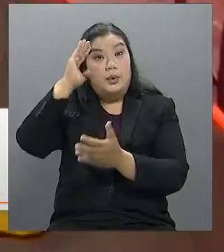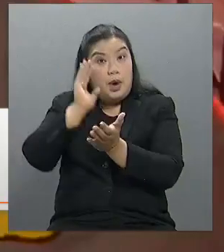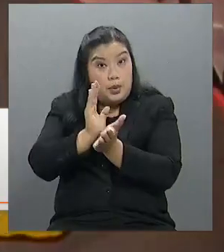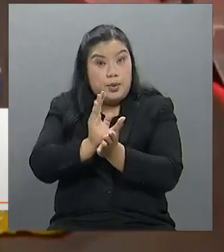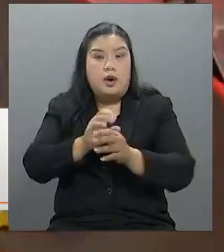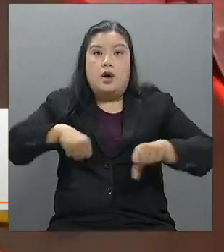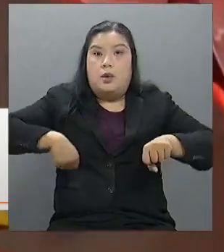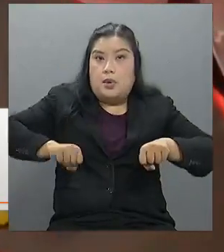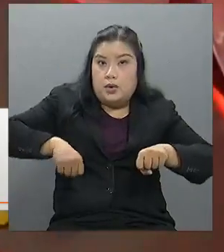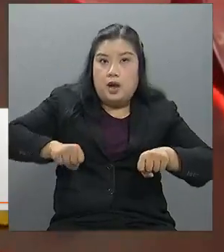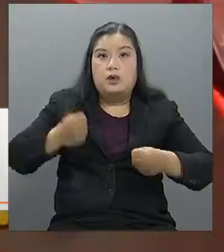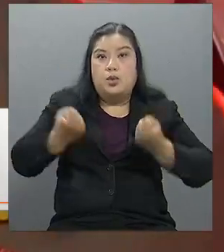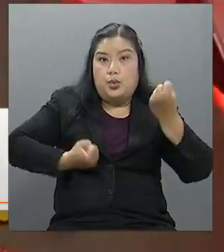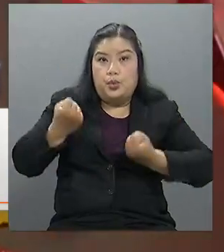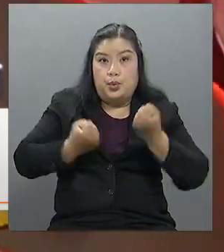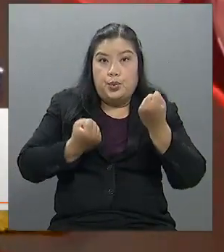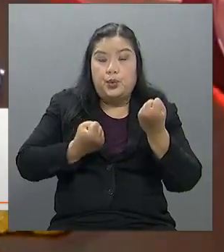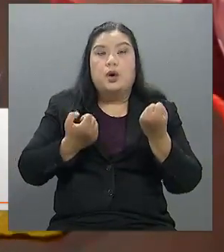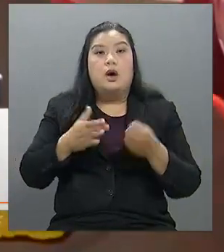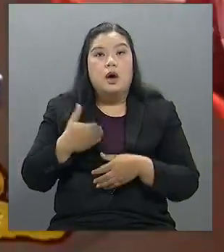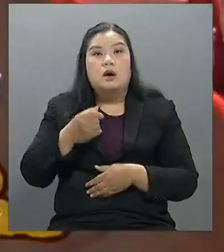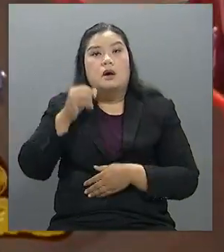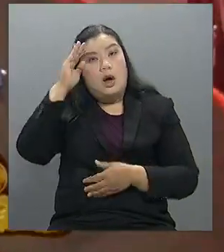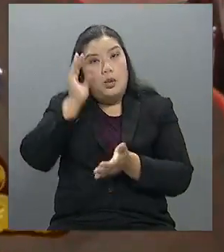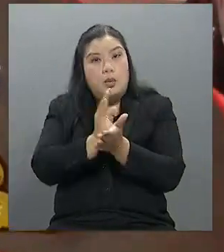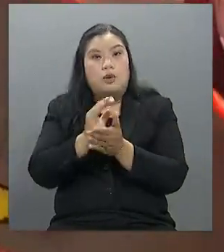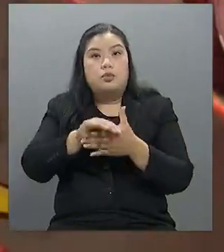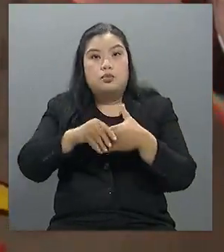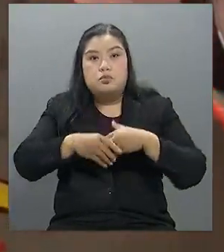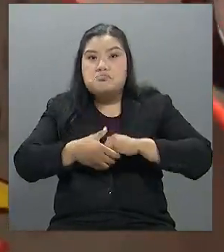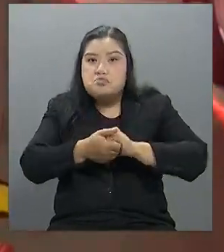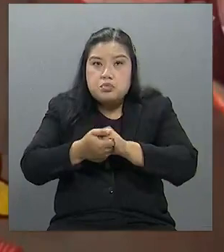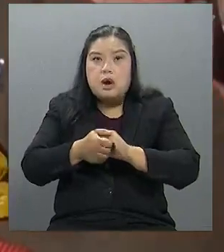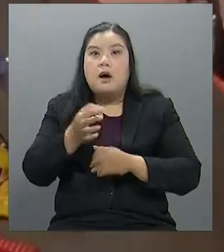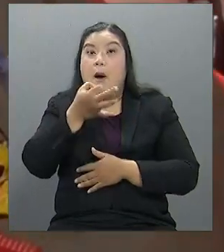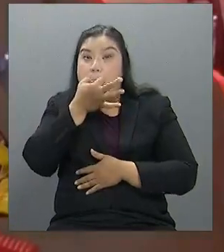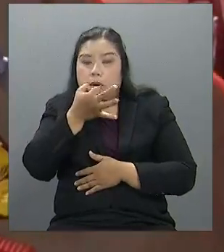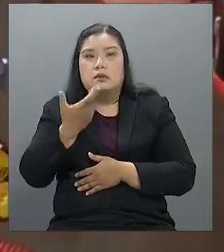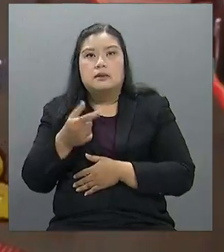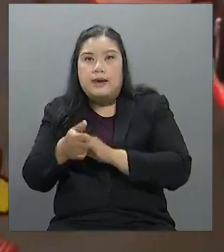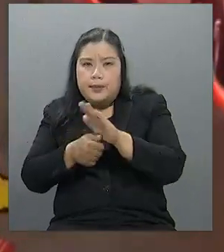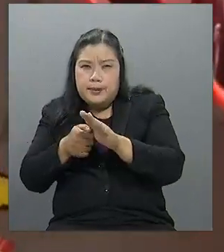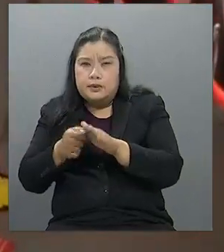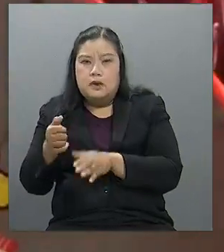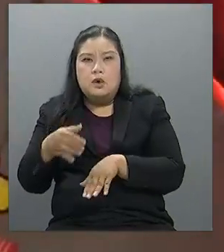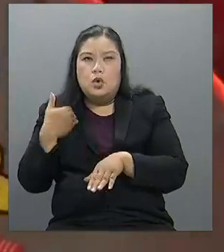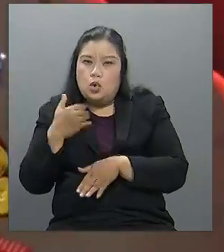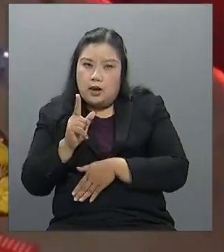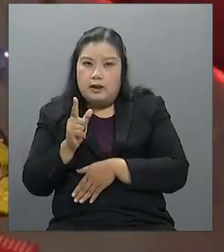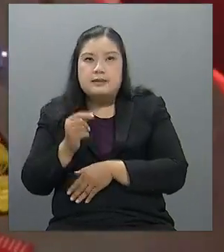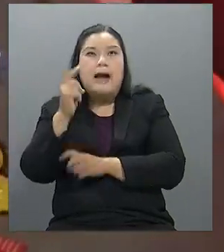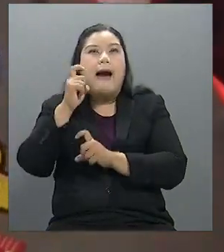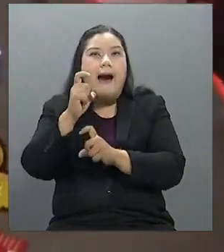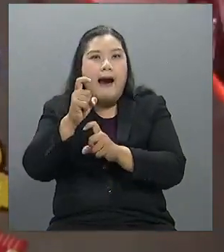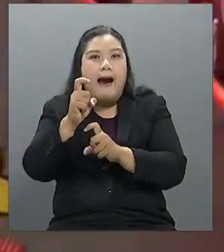นต์สายตรวจจราจรครับเป็นฝ่ายสืบสวนก็ออกไปซุ่มตามพื้นที่จุดเสี่ยงในพื้นที่เพื่อป้องกัน